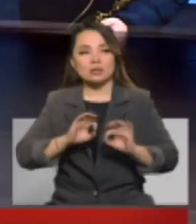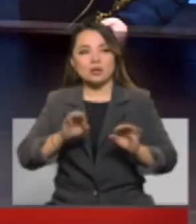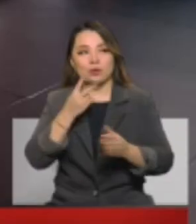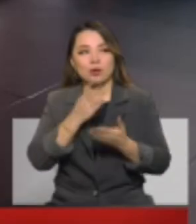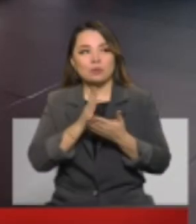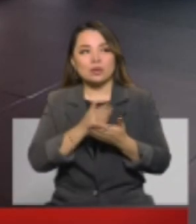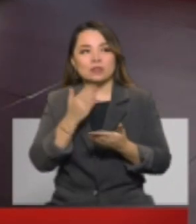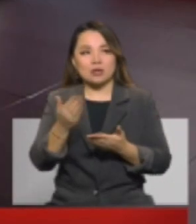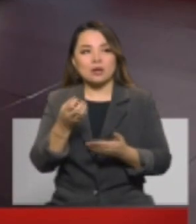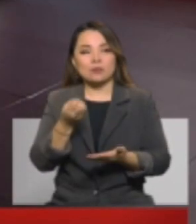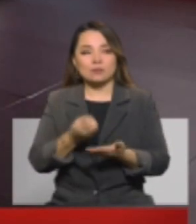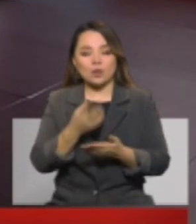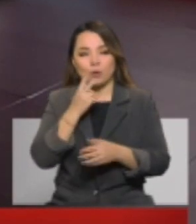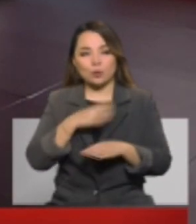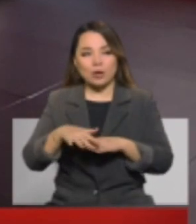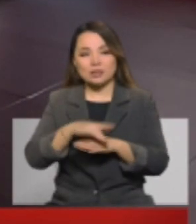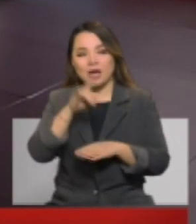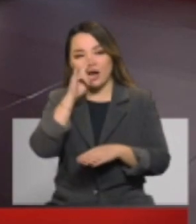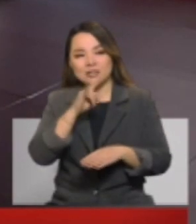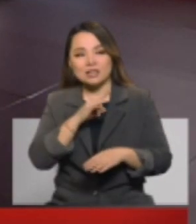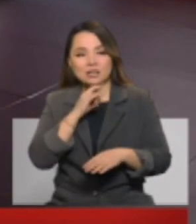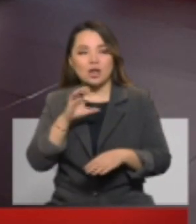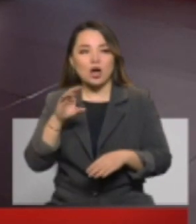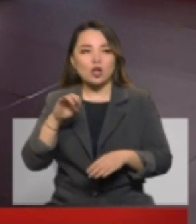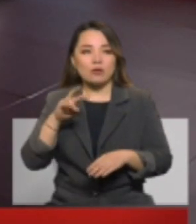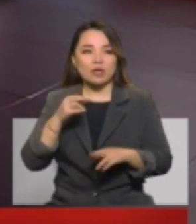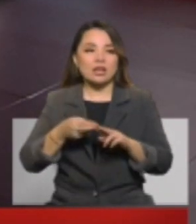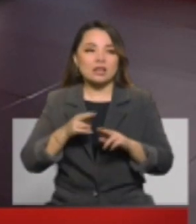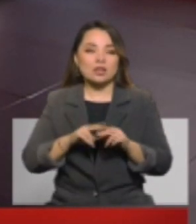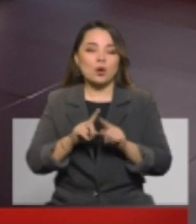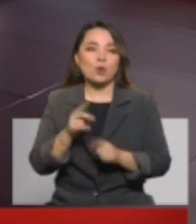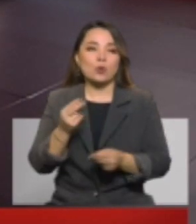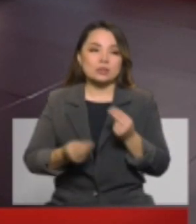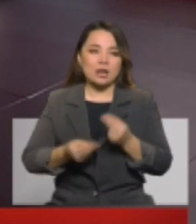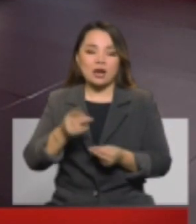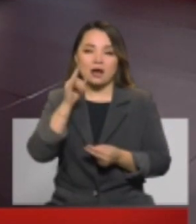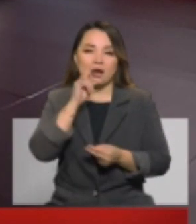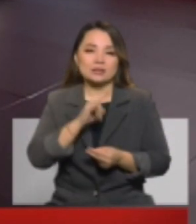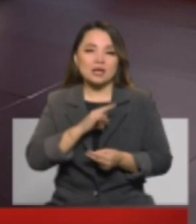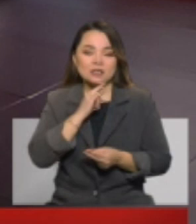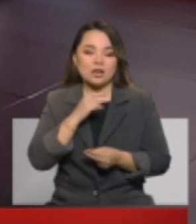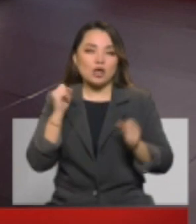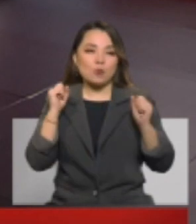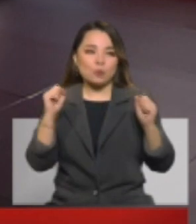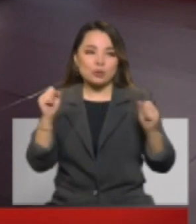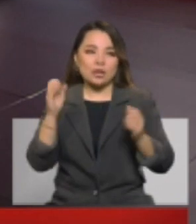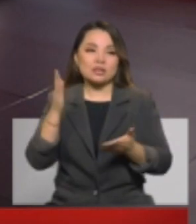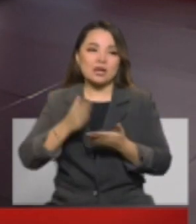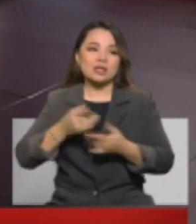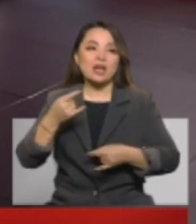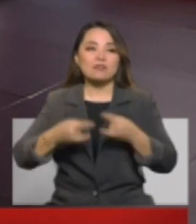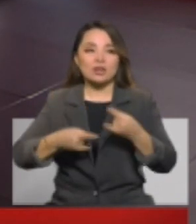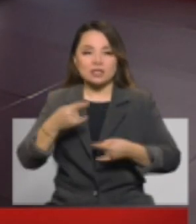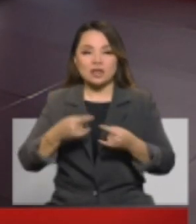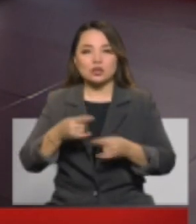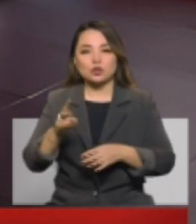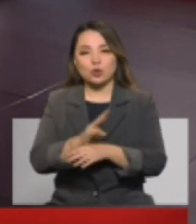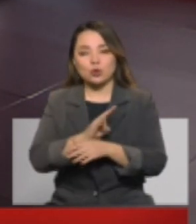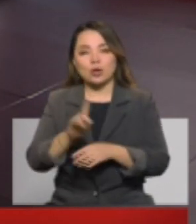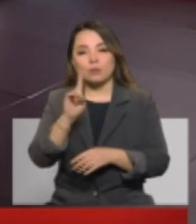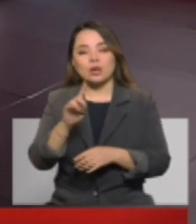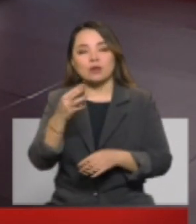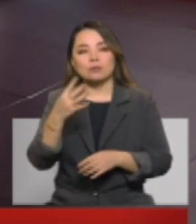бөліседі. Қымбатты көрермен, Қазақстан мен Словенияның ойынын Қазақстан және Қазспорт телеарналарында тікелей эфирде түнгі